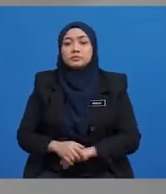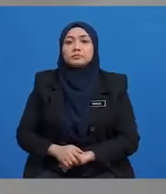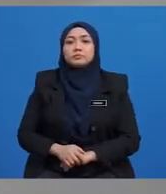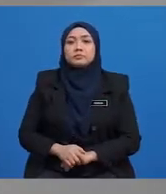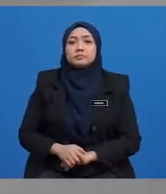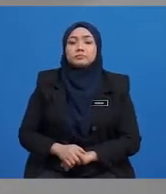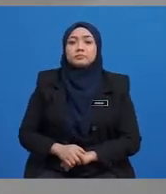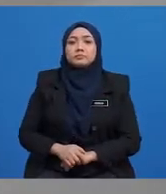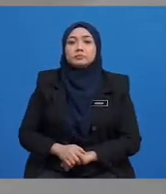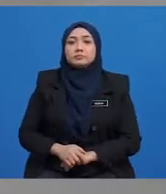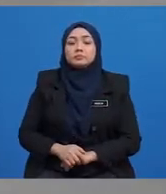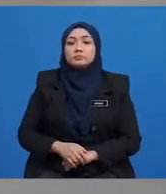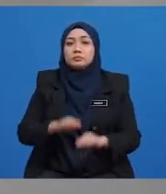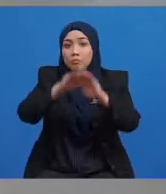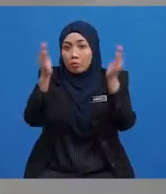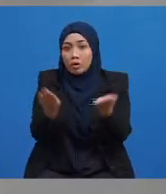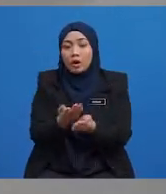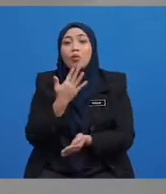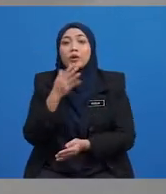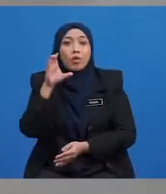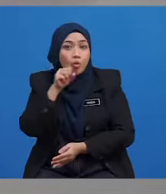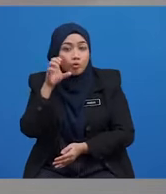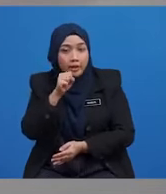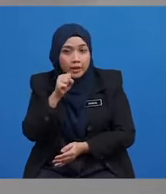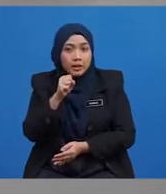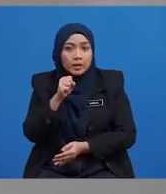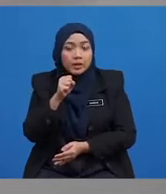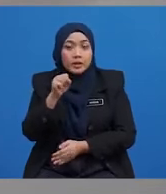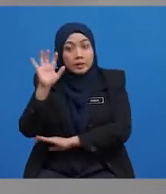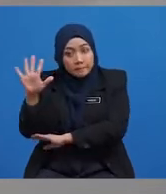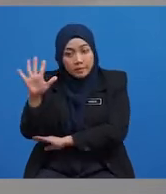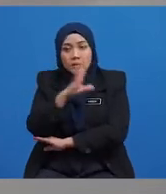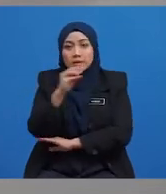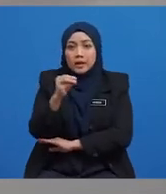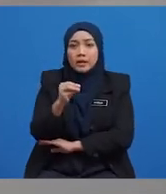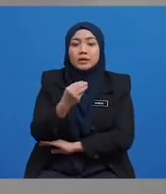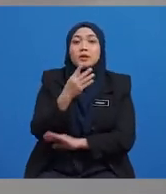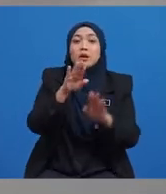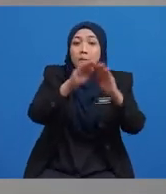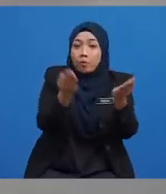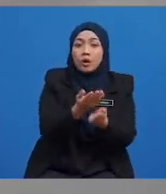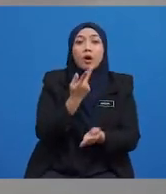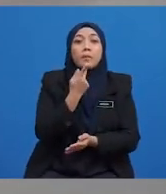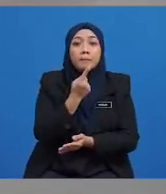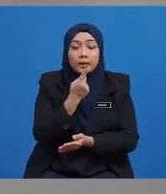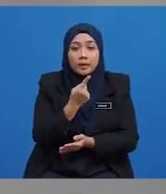bilangan bola berwarna oranye adalah 5. Manakala bola berwarna merah jambu